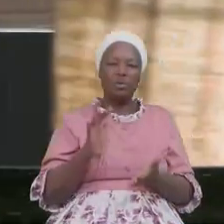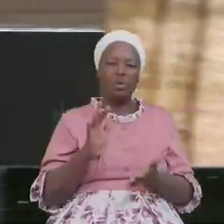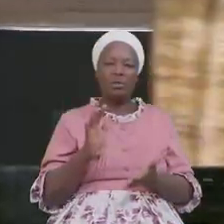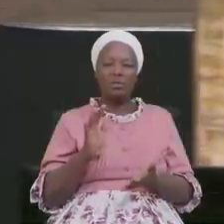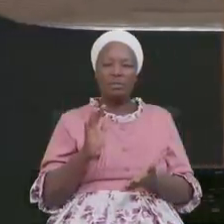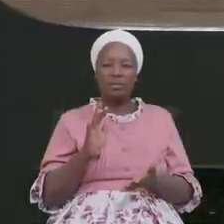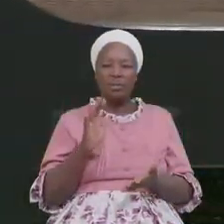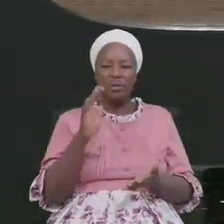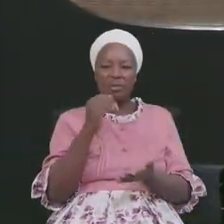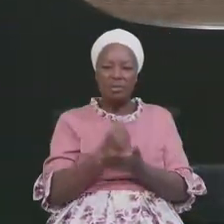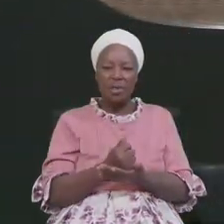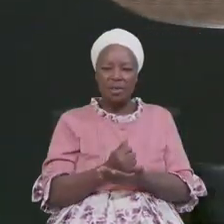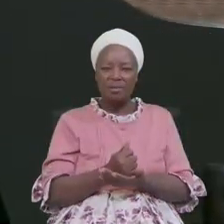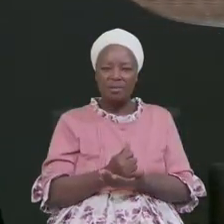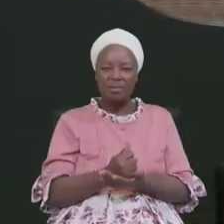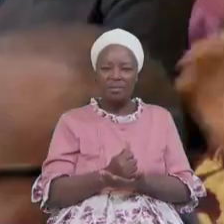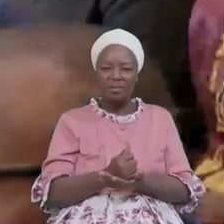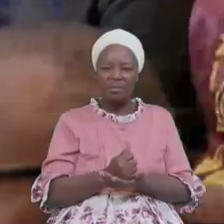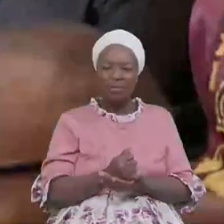Que Dieu vous bénisse pour cet amen.